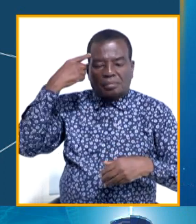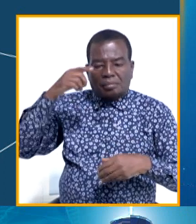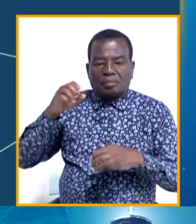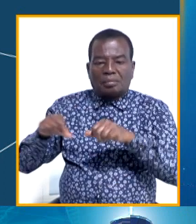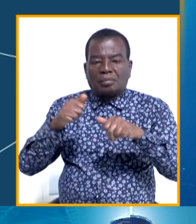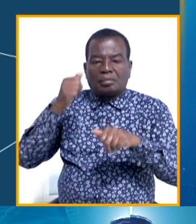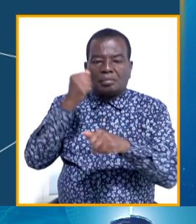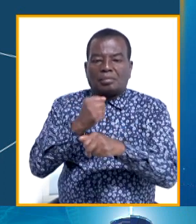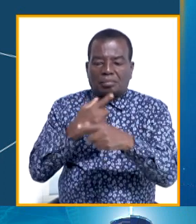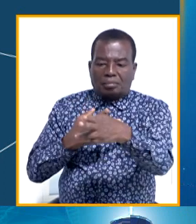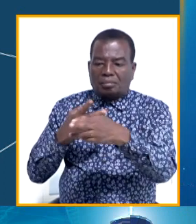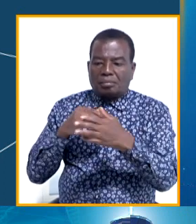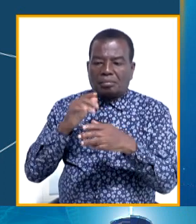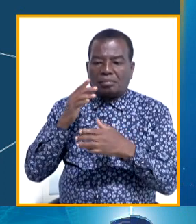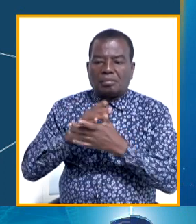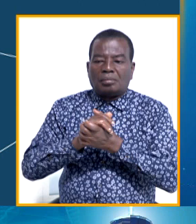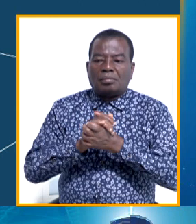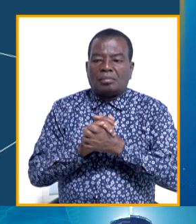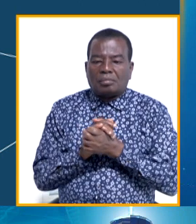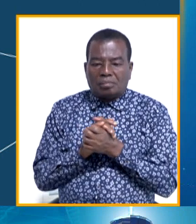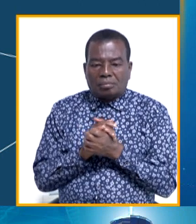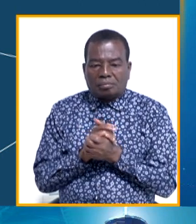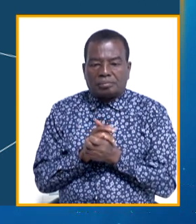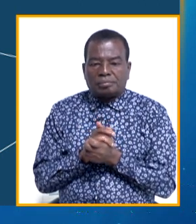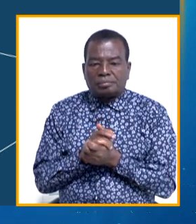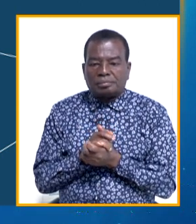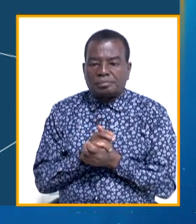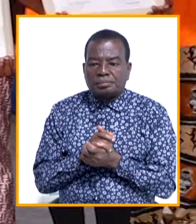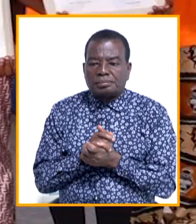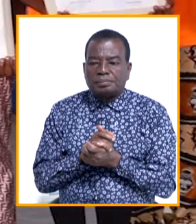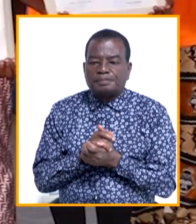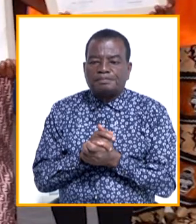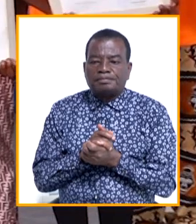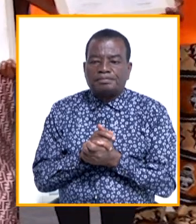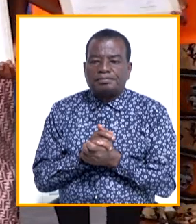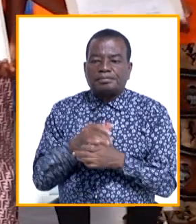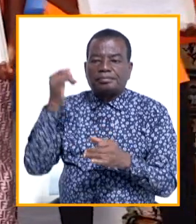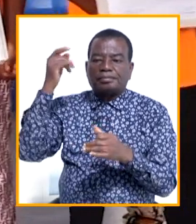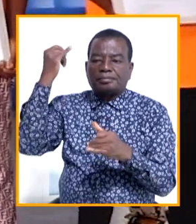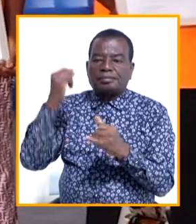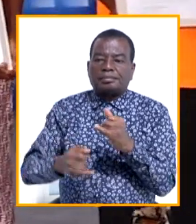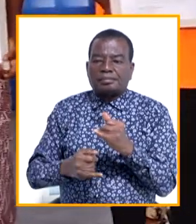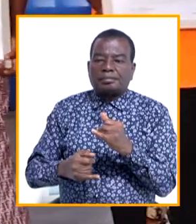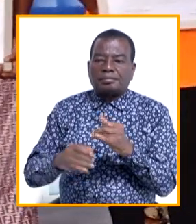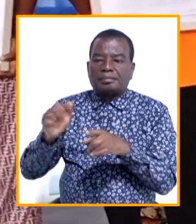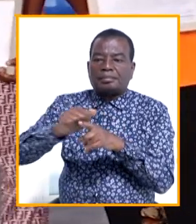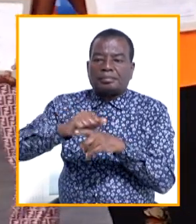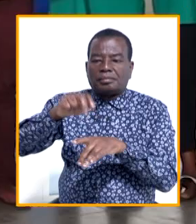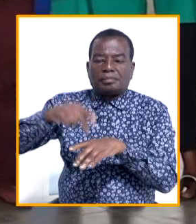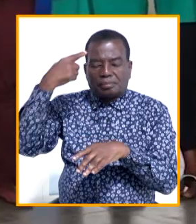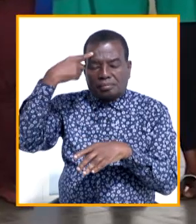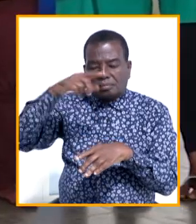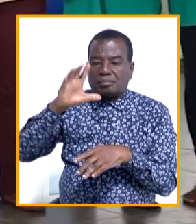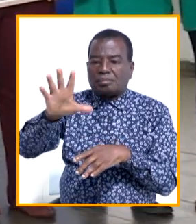ludocientifique explication DBA Ouara Soro corona fin de formation pour 50 jeunes filles élèves des